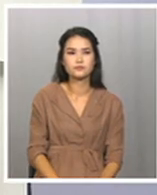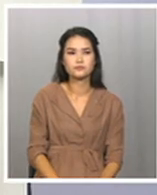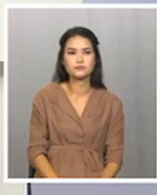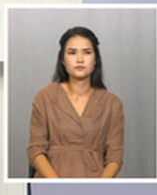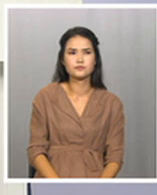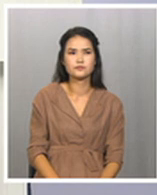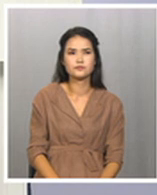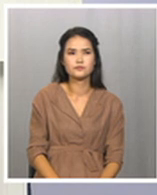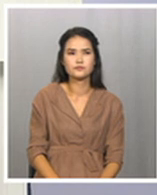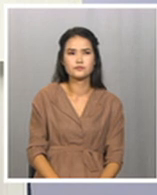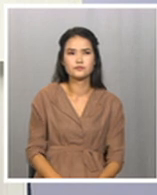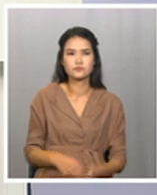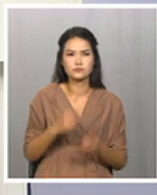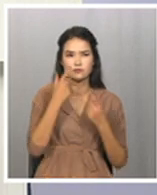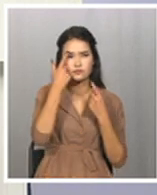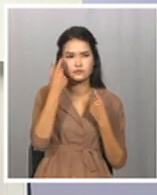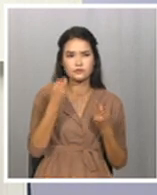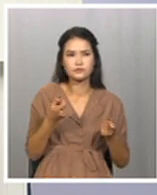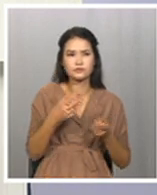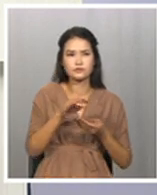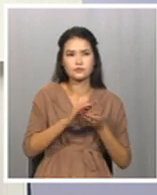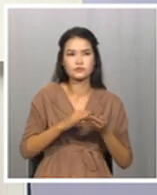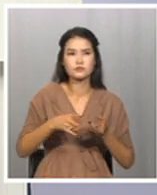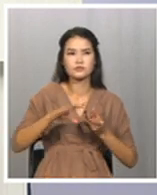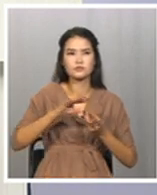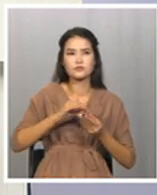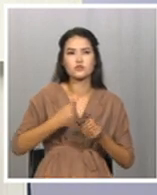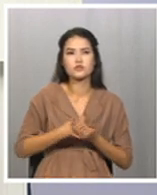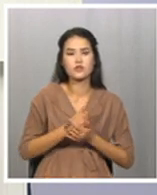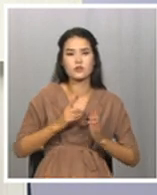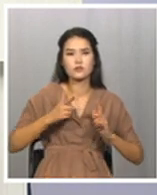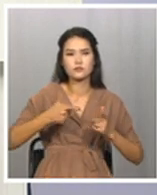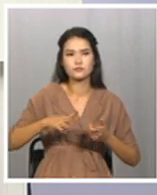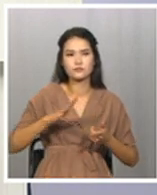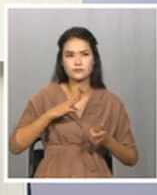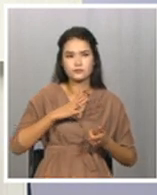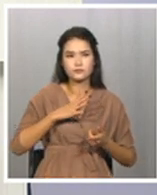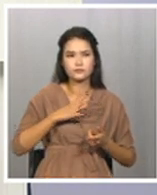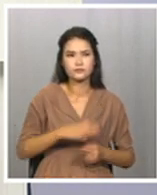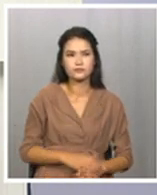Парақша қосу батырмасын басу арқылы біз жаңа парақшаны да қосуымызға мүмкіндік бар.